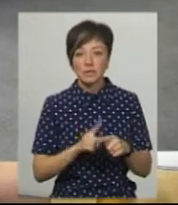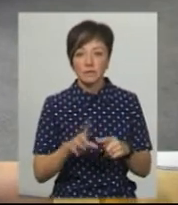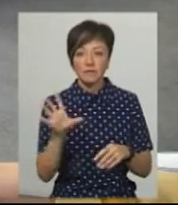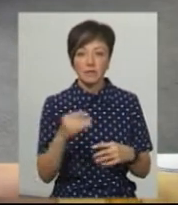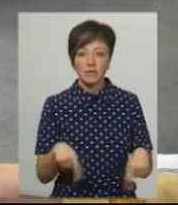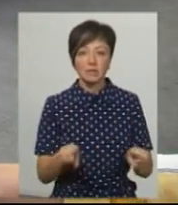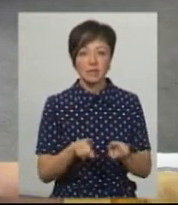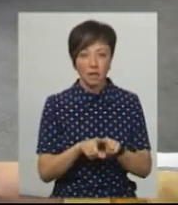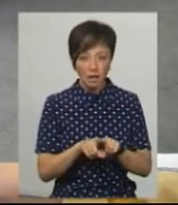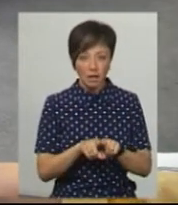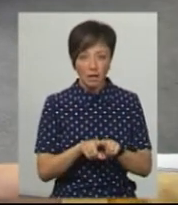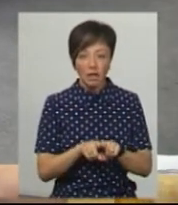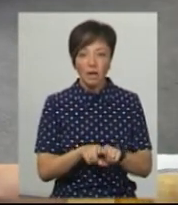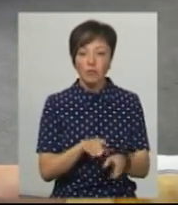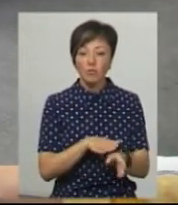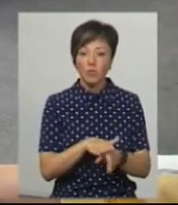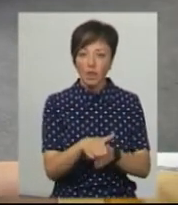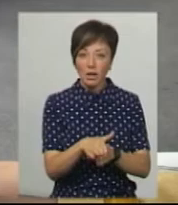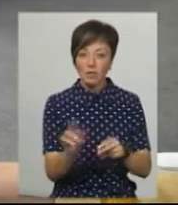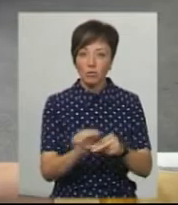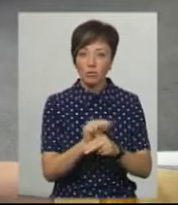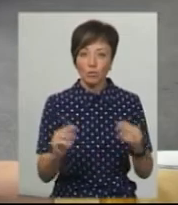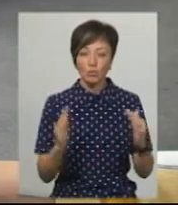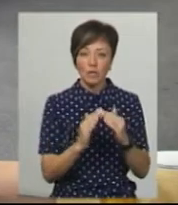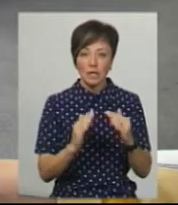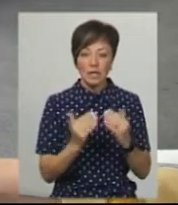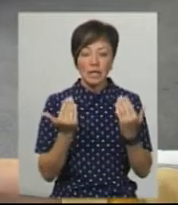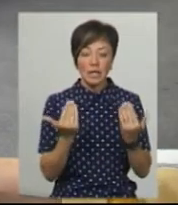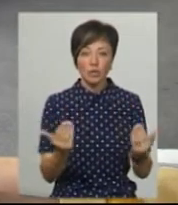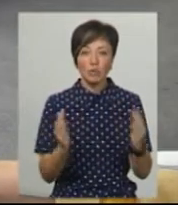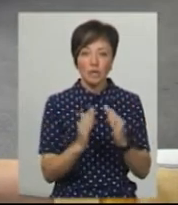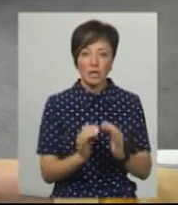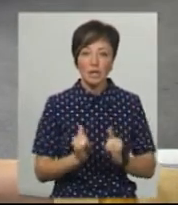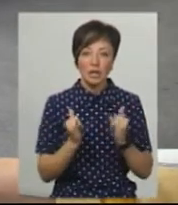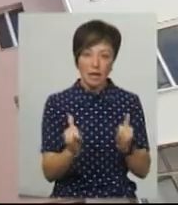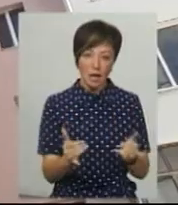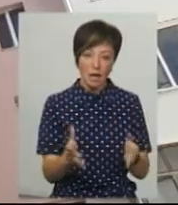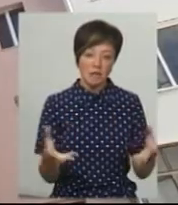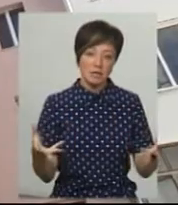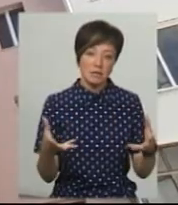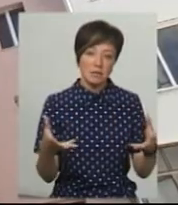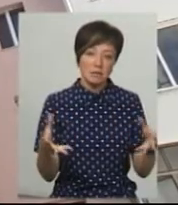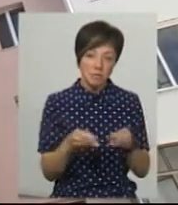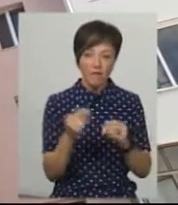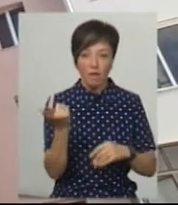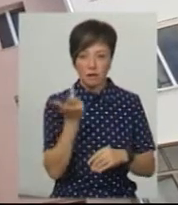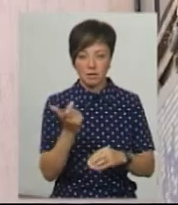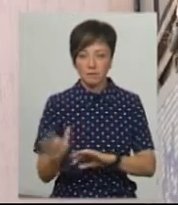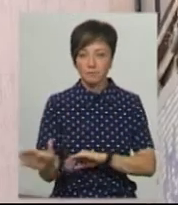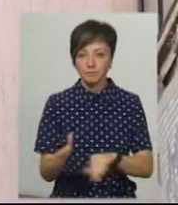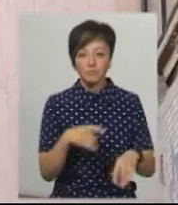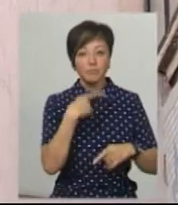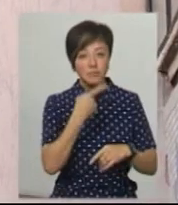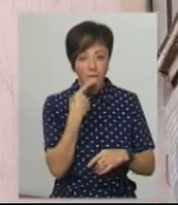все-таки бувається капітальний ремонт будинку для їхнього будинку і для співвласників. Раїса Покало додає,